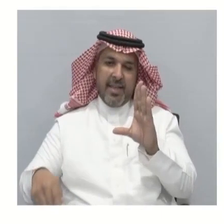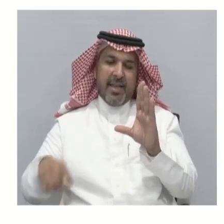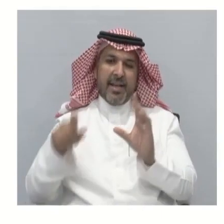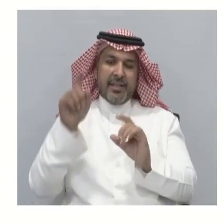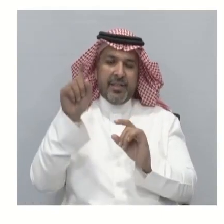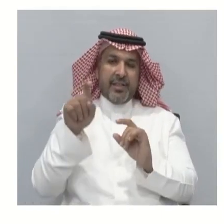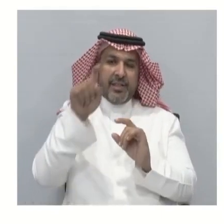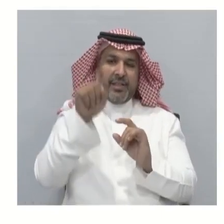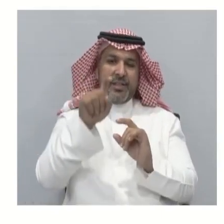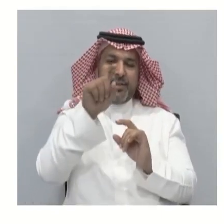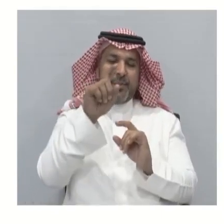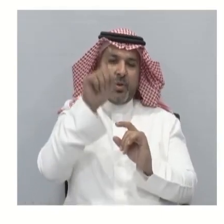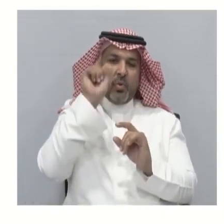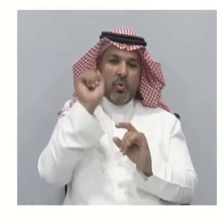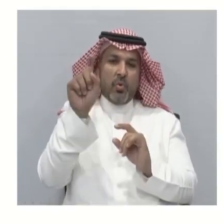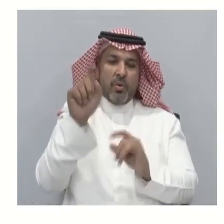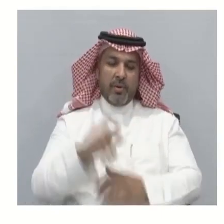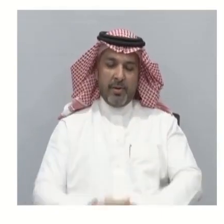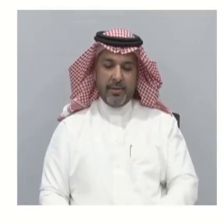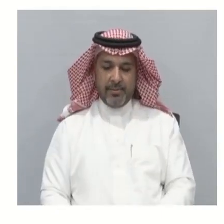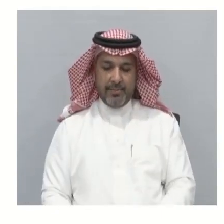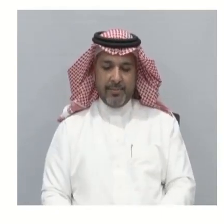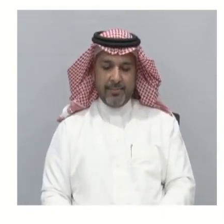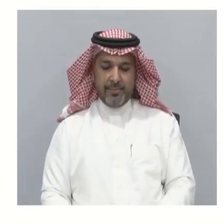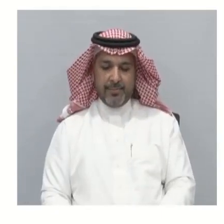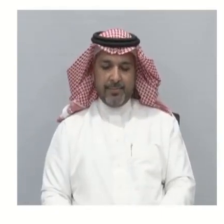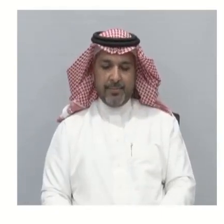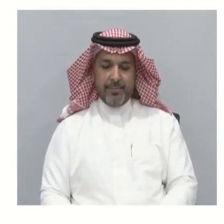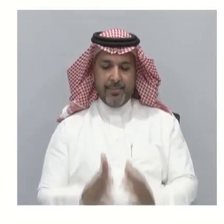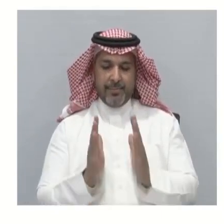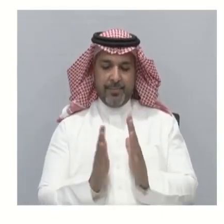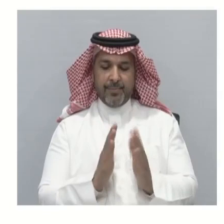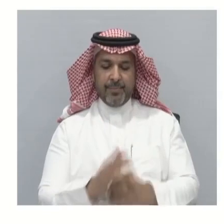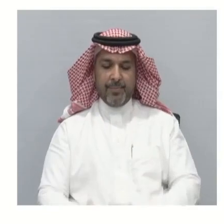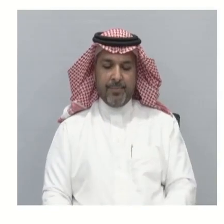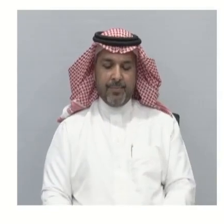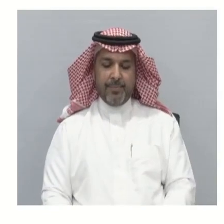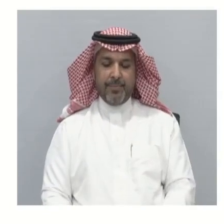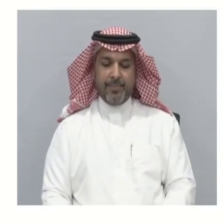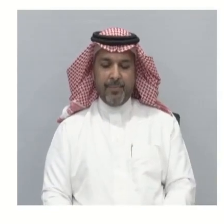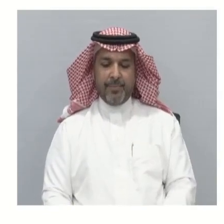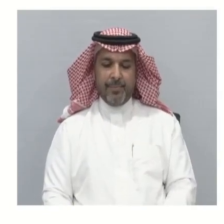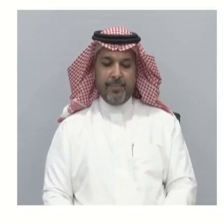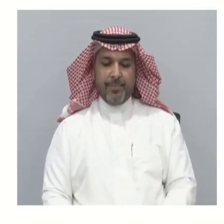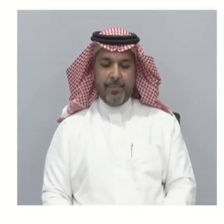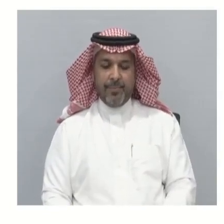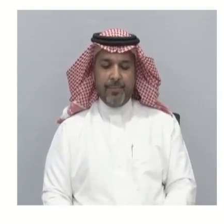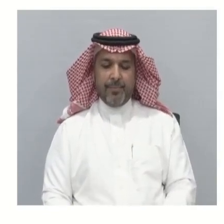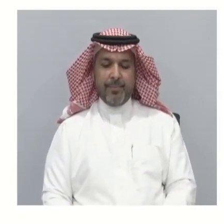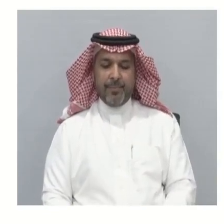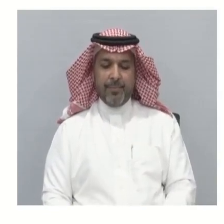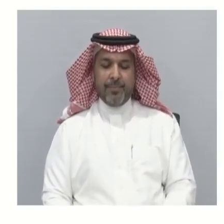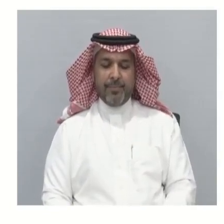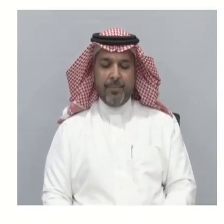الزاويه 90 تقابل ماذا دبليو اكس وبكذا رتبنا من الاصغر ال اطول بالنسبه للزوايا وبالنسبه